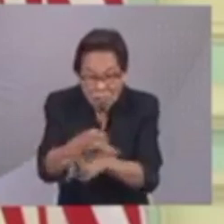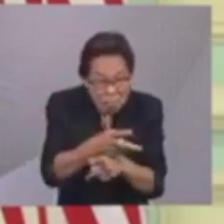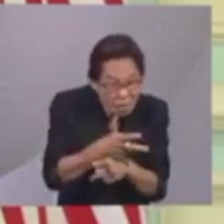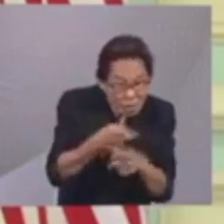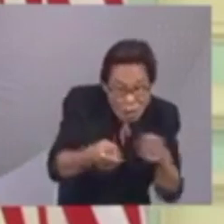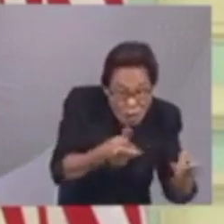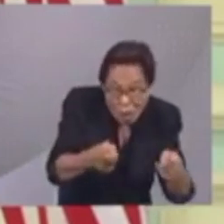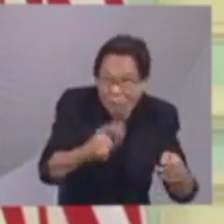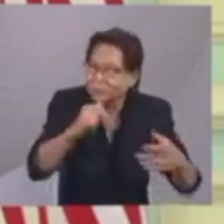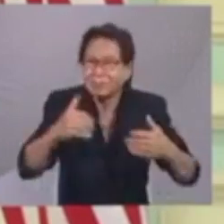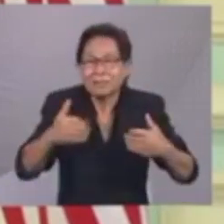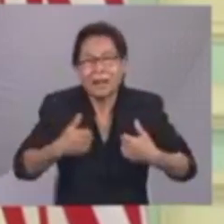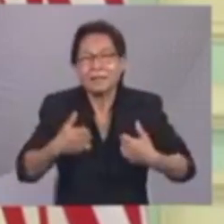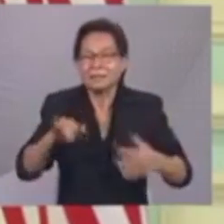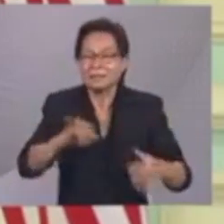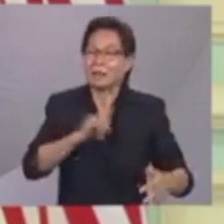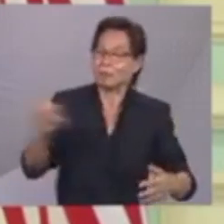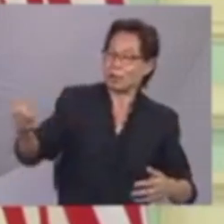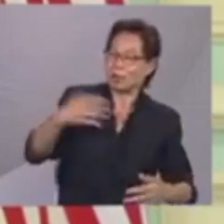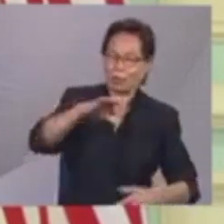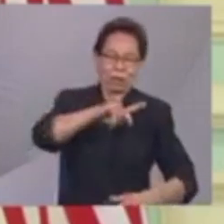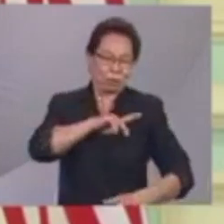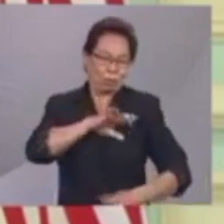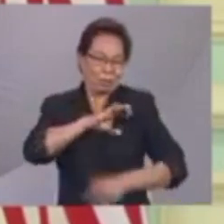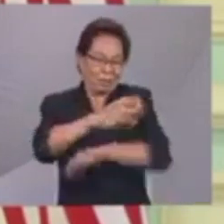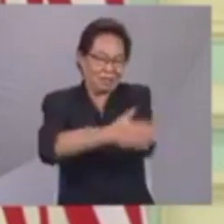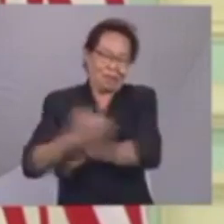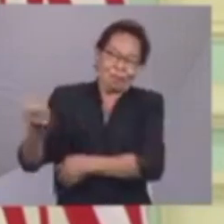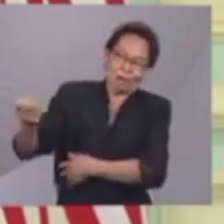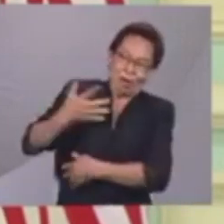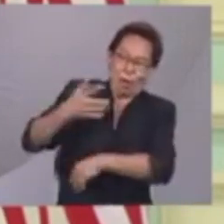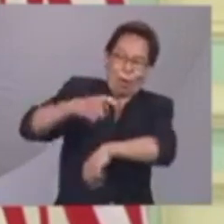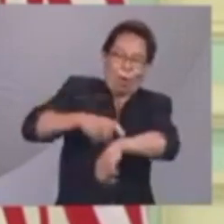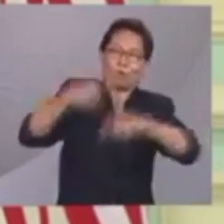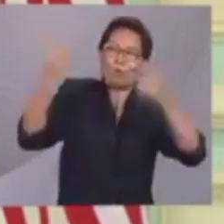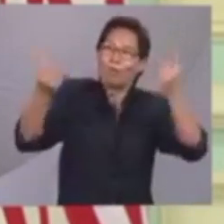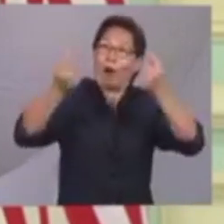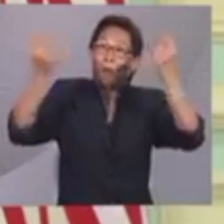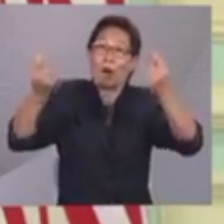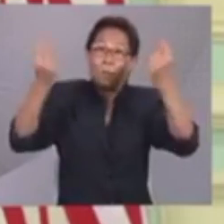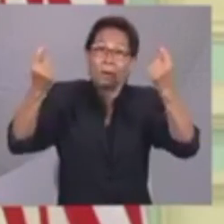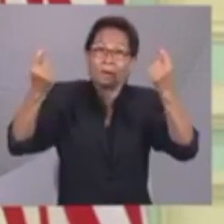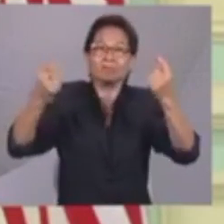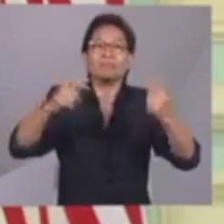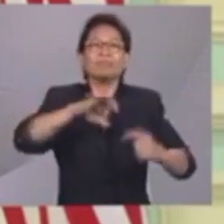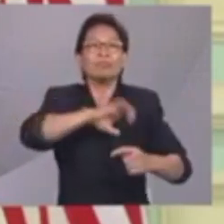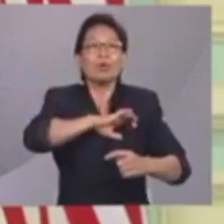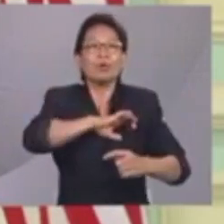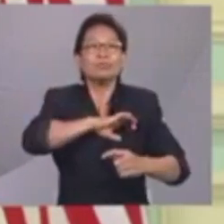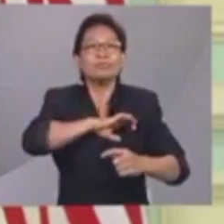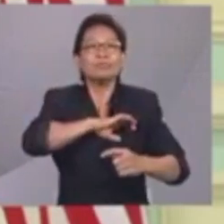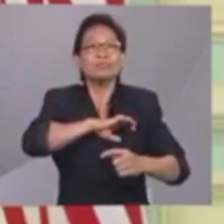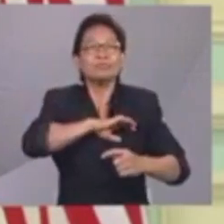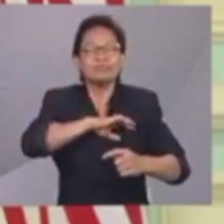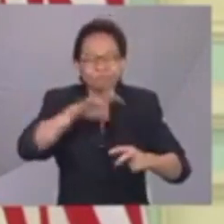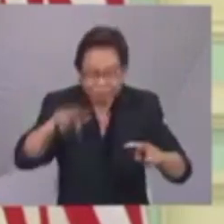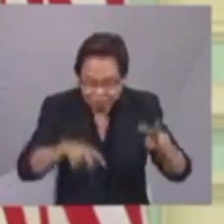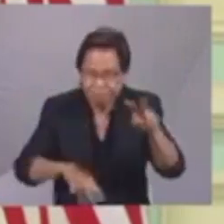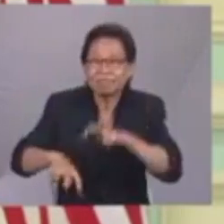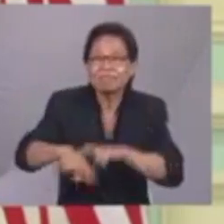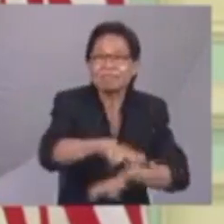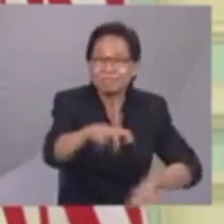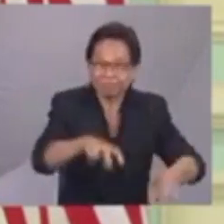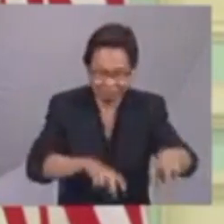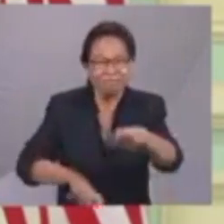oleh Ketua Polis Negara bahawa sewaktu perayaan, pihak polis akan meronda di